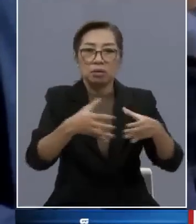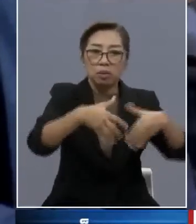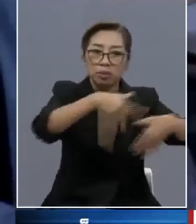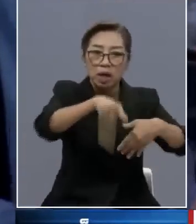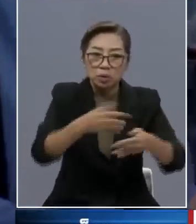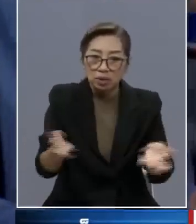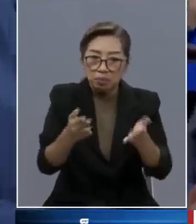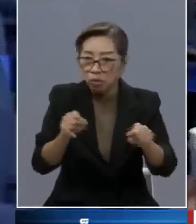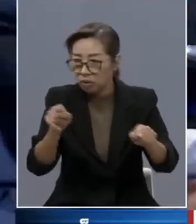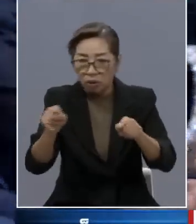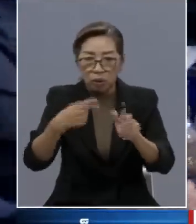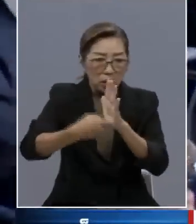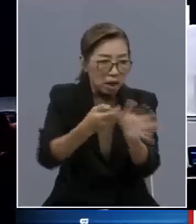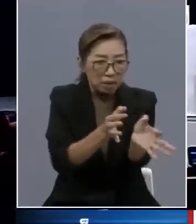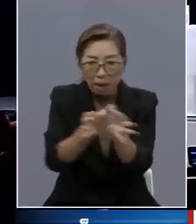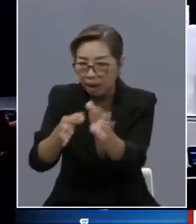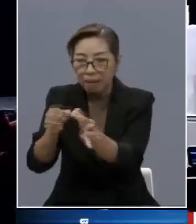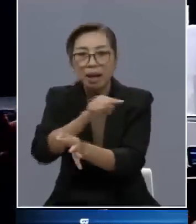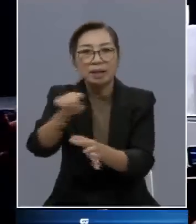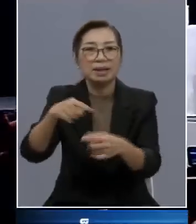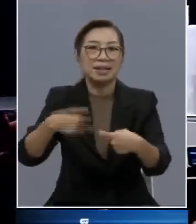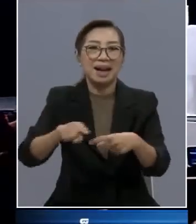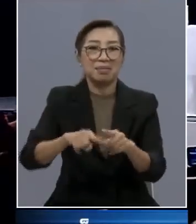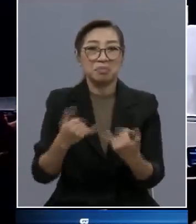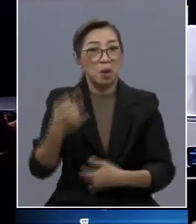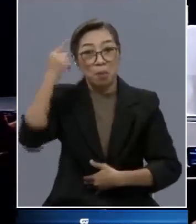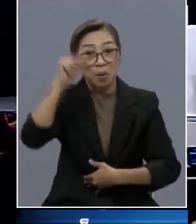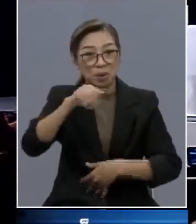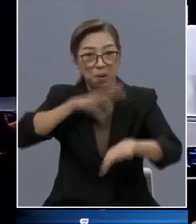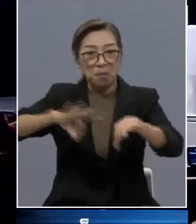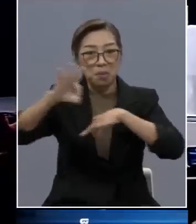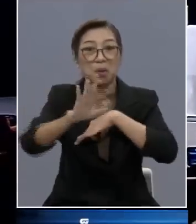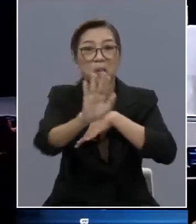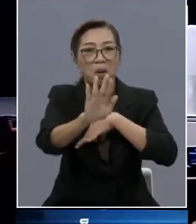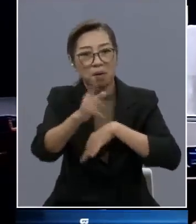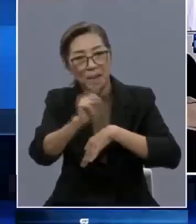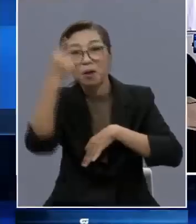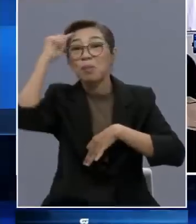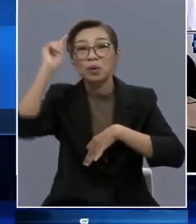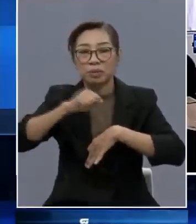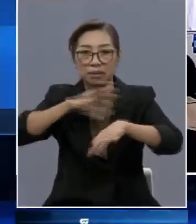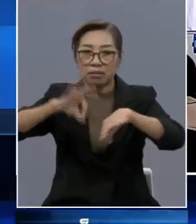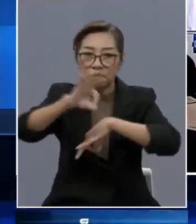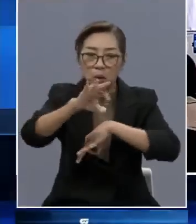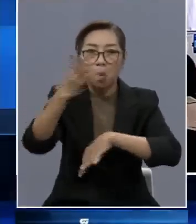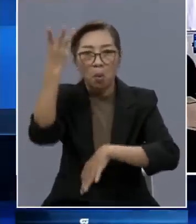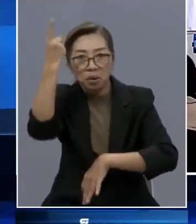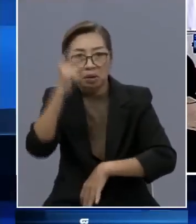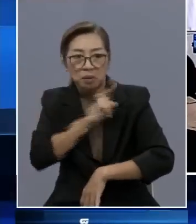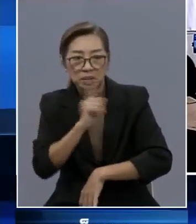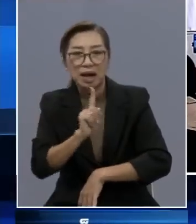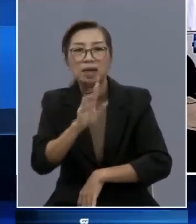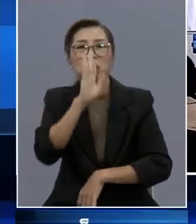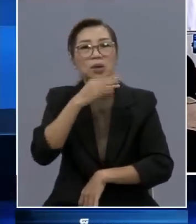วกันนะครับ ก็ถ้าเราไม่ไปยืนอยู่จุดนั้นเราก็คงไม่รู้ว่าภาระหรือว่าความกดดันมันเยอะขนาดไหนนะแล้